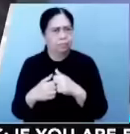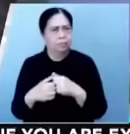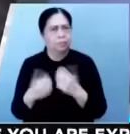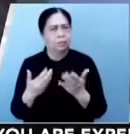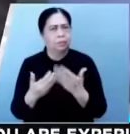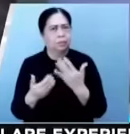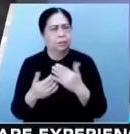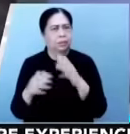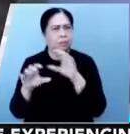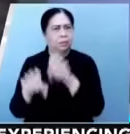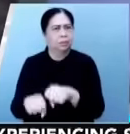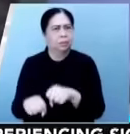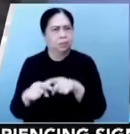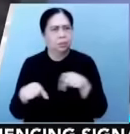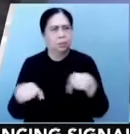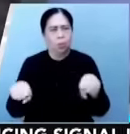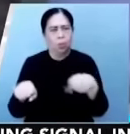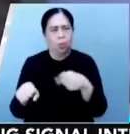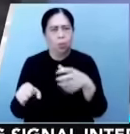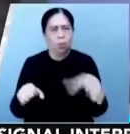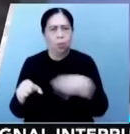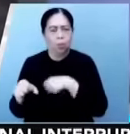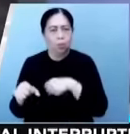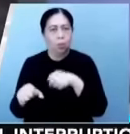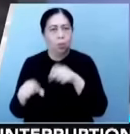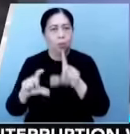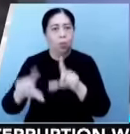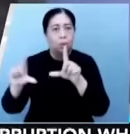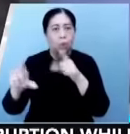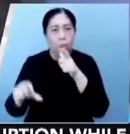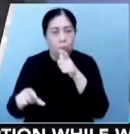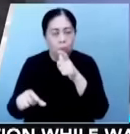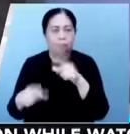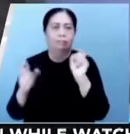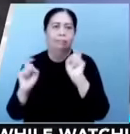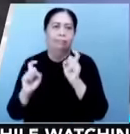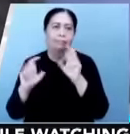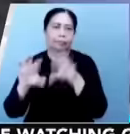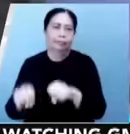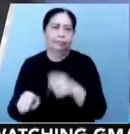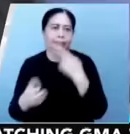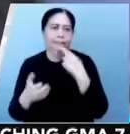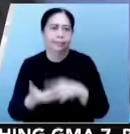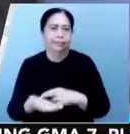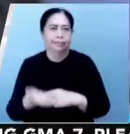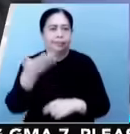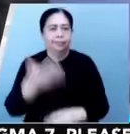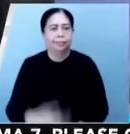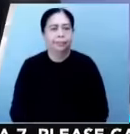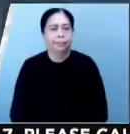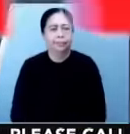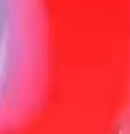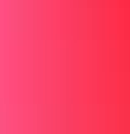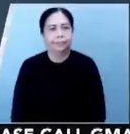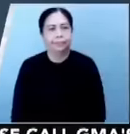isang nakaparadang motorsiklo. Ang suspect dyan, agad ding naaresto. Narito ang eksklusibo kong pagtutok.